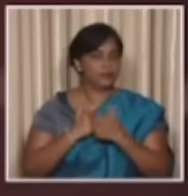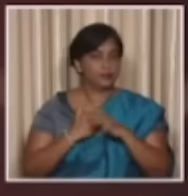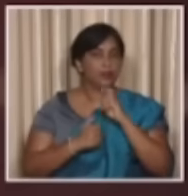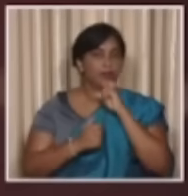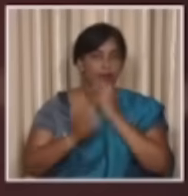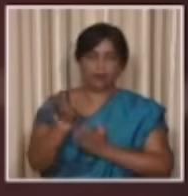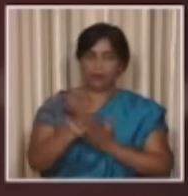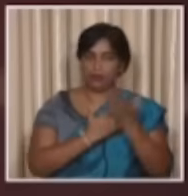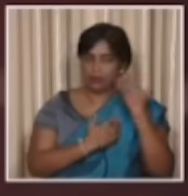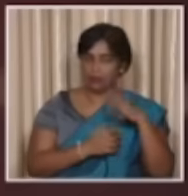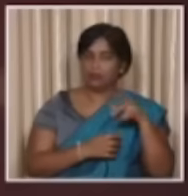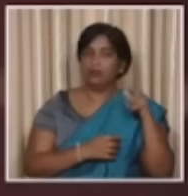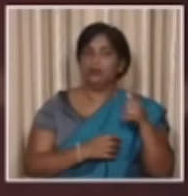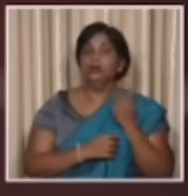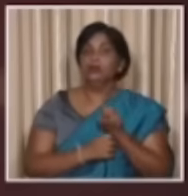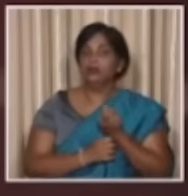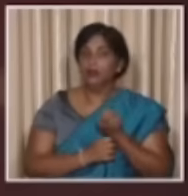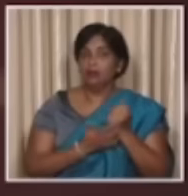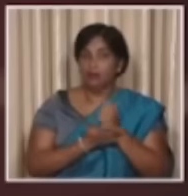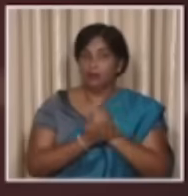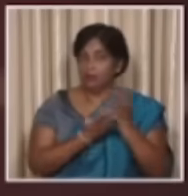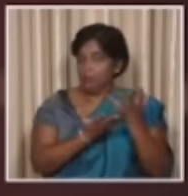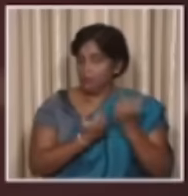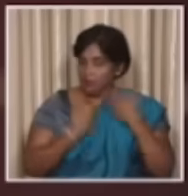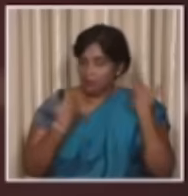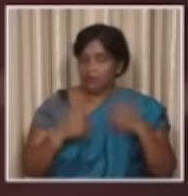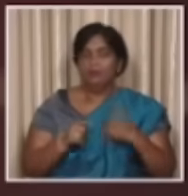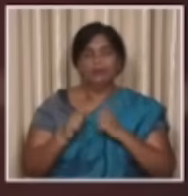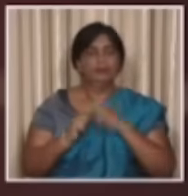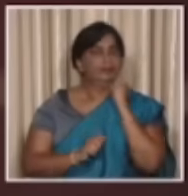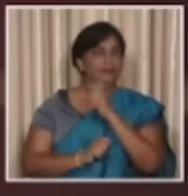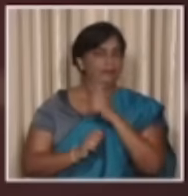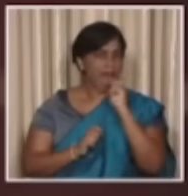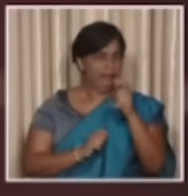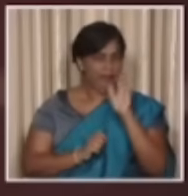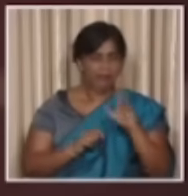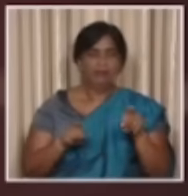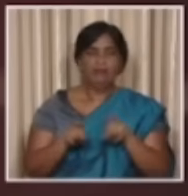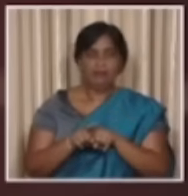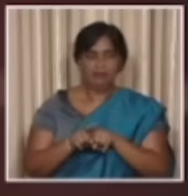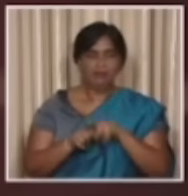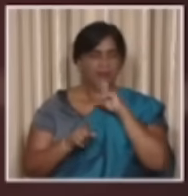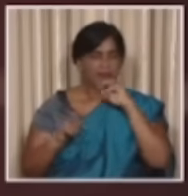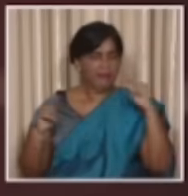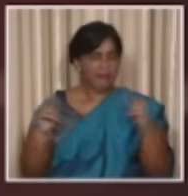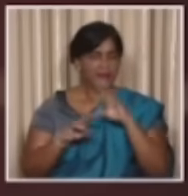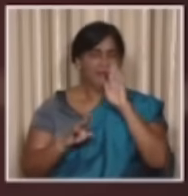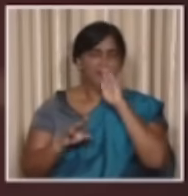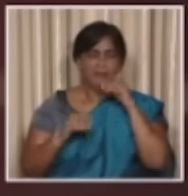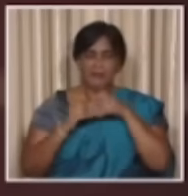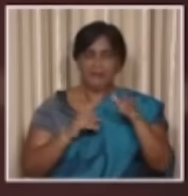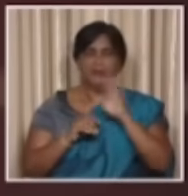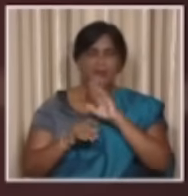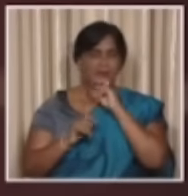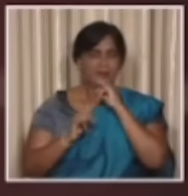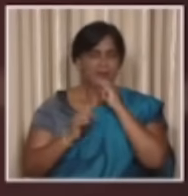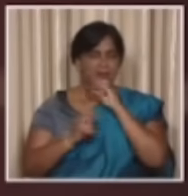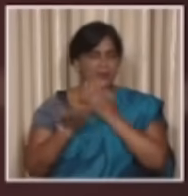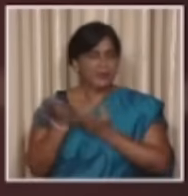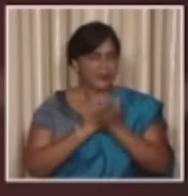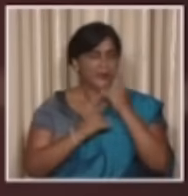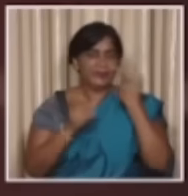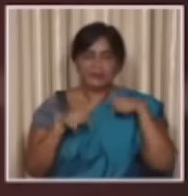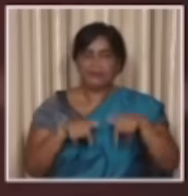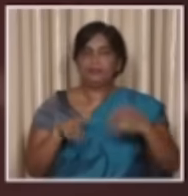අධිකරණයට ඉදිරිපත් කරලා තියෙනවා මුදල් සියල්ල ලැබුණාට පස්සේ තමයි ගෙවන්නට වෙන්නේ මාධිකරණවල පවතින අධිචෝදනා පත්‍ර